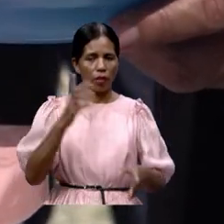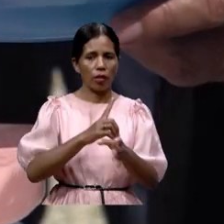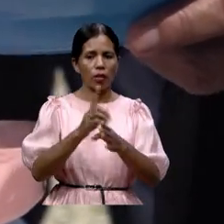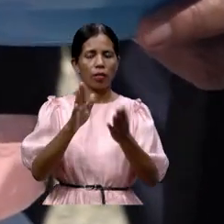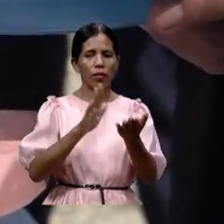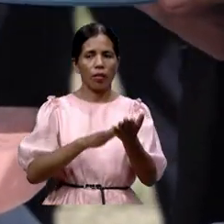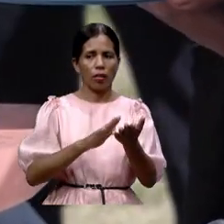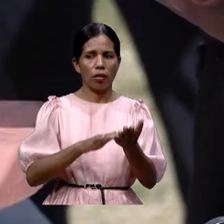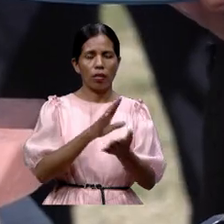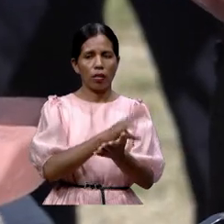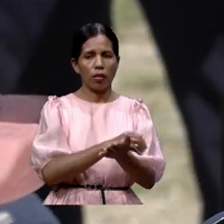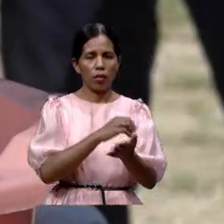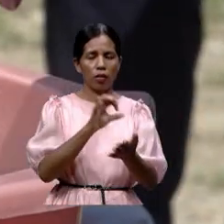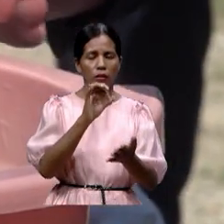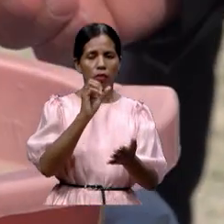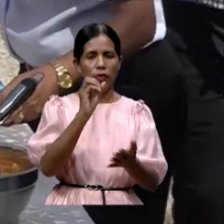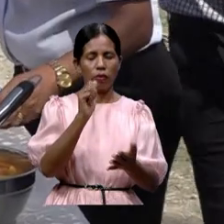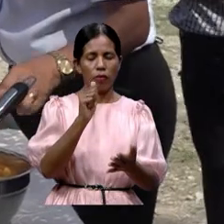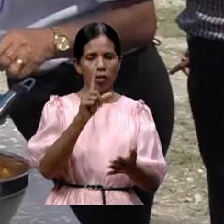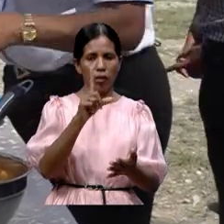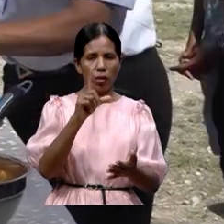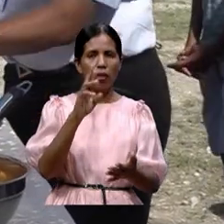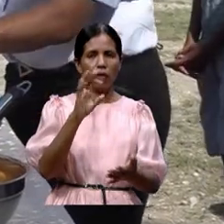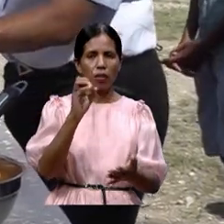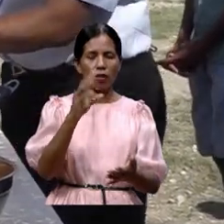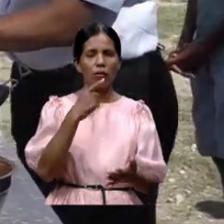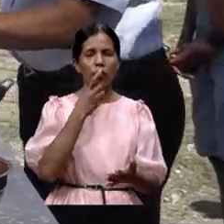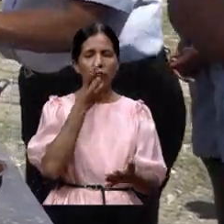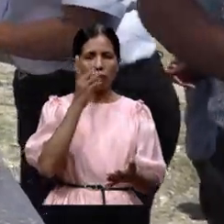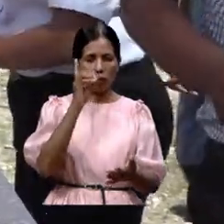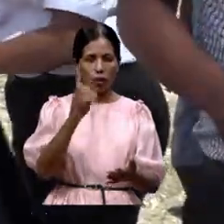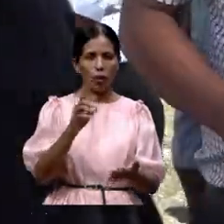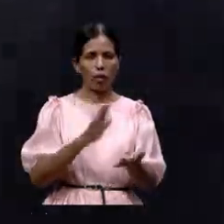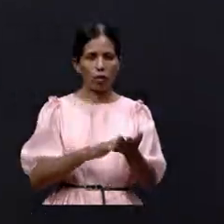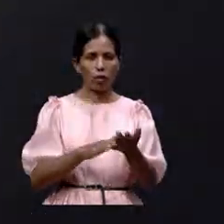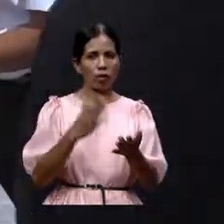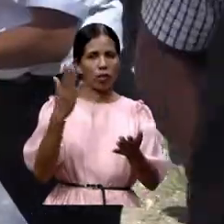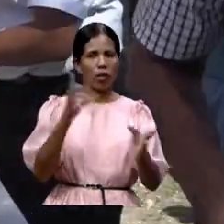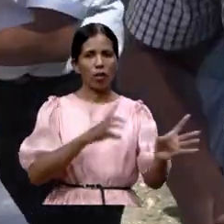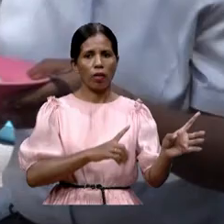Escola Ensino Básico Central Farol, Filomena Fátima Belo López, declara Escola